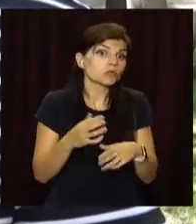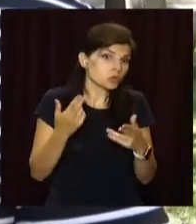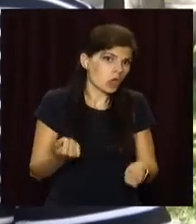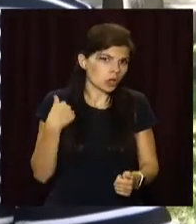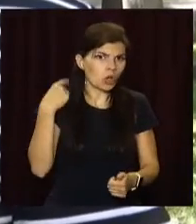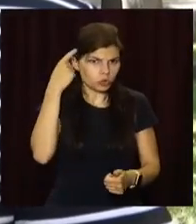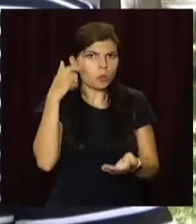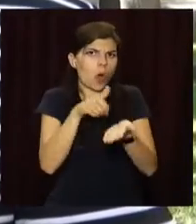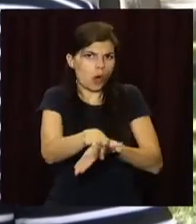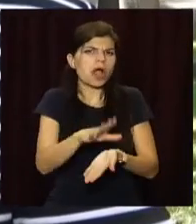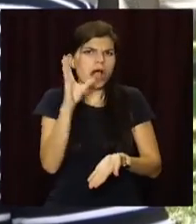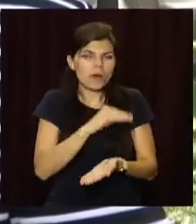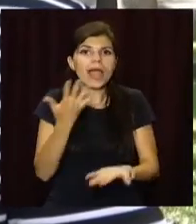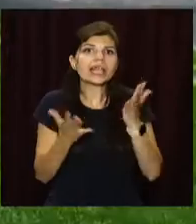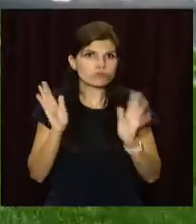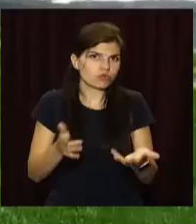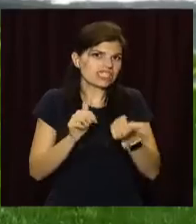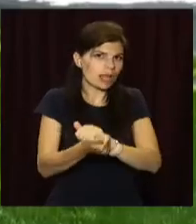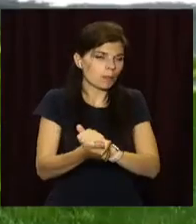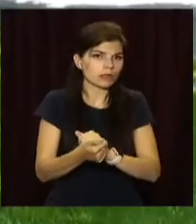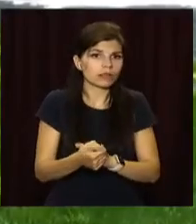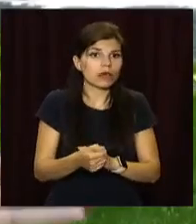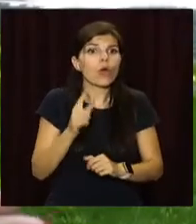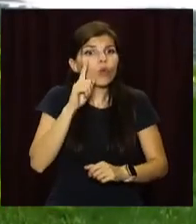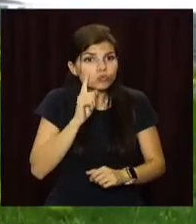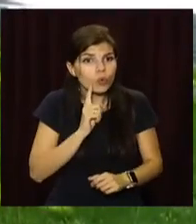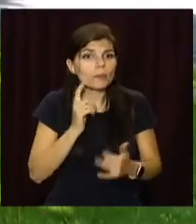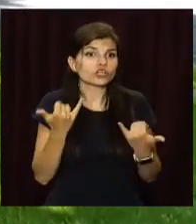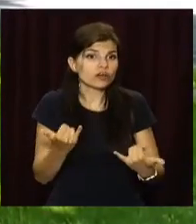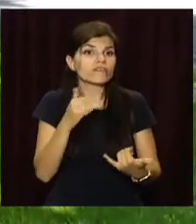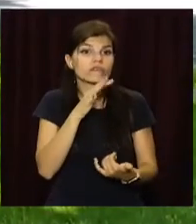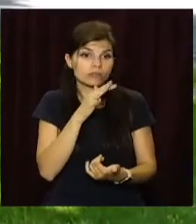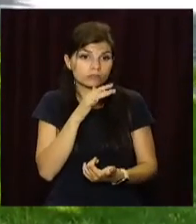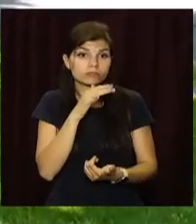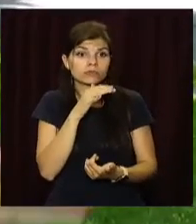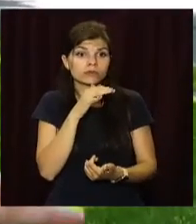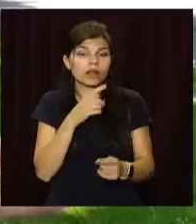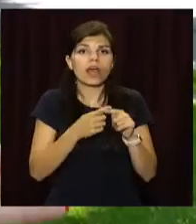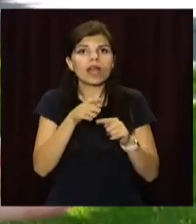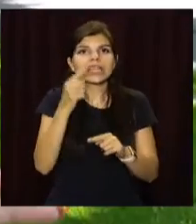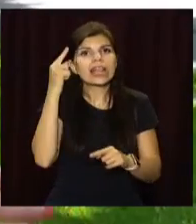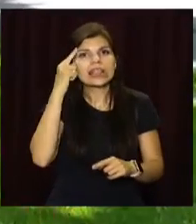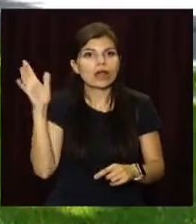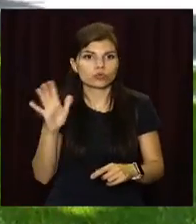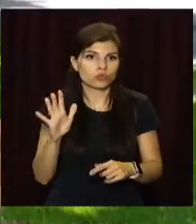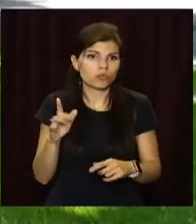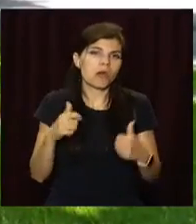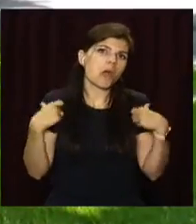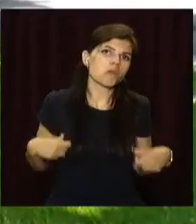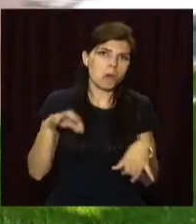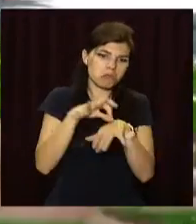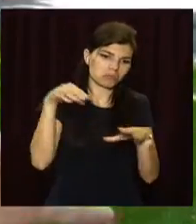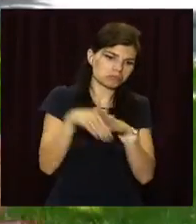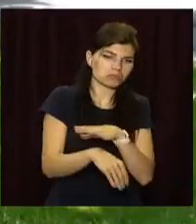зможу відмовитися, якщо буде альтернатива. Удобно на даний момент, ти не задумуєшся о чому-то, ти